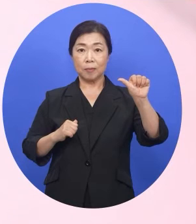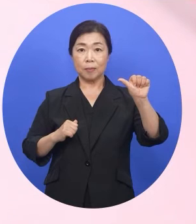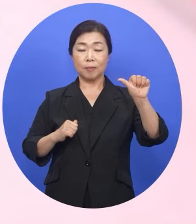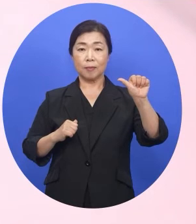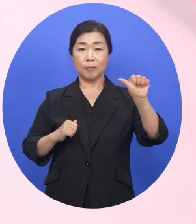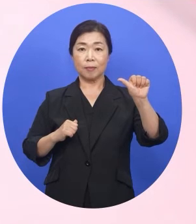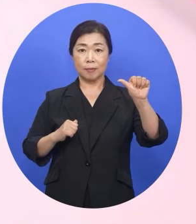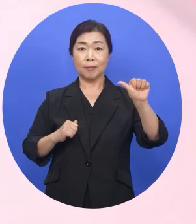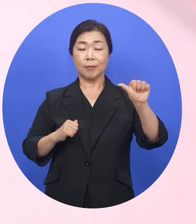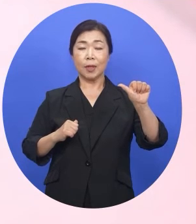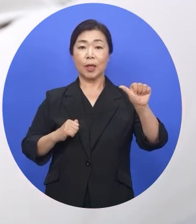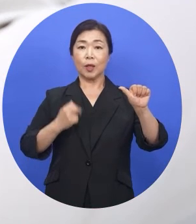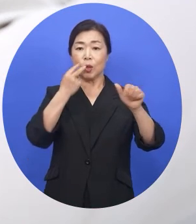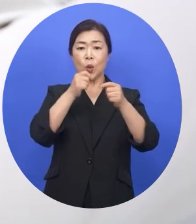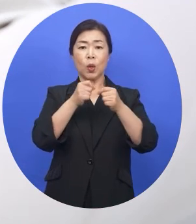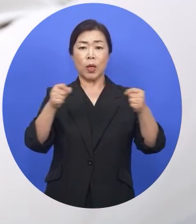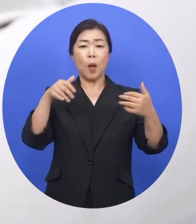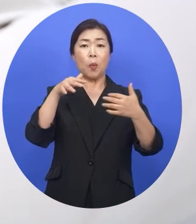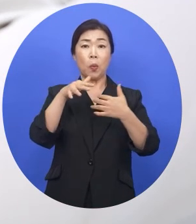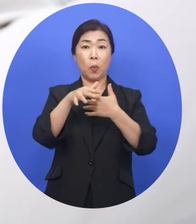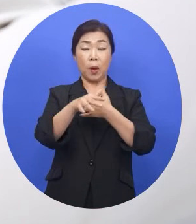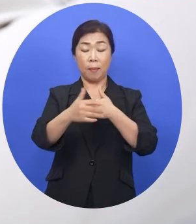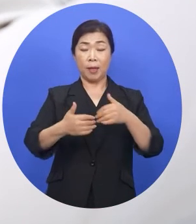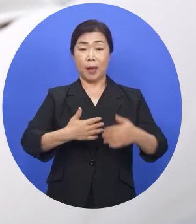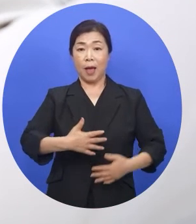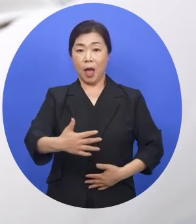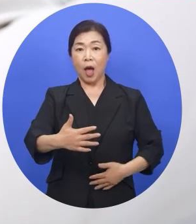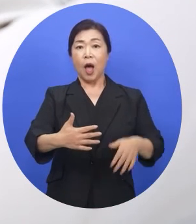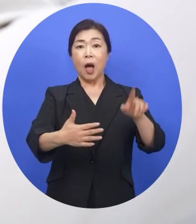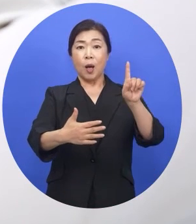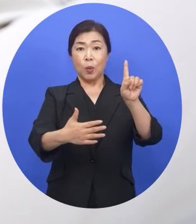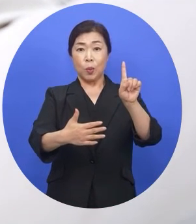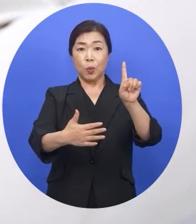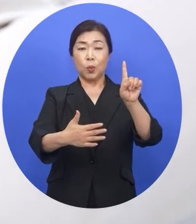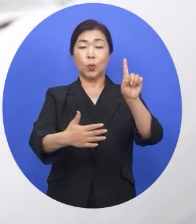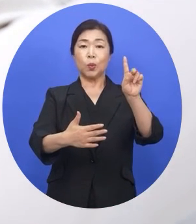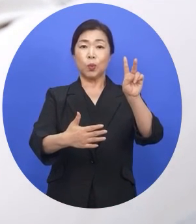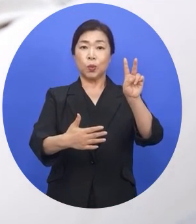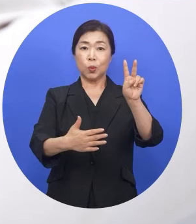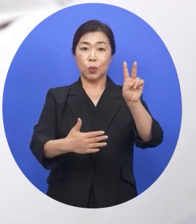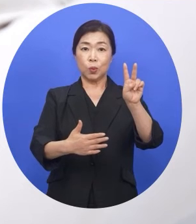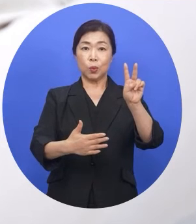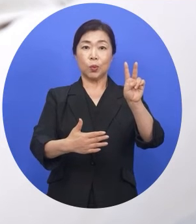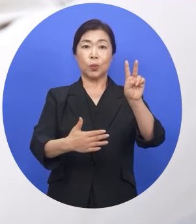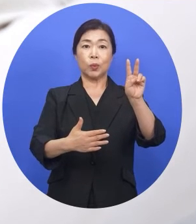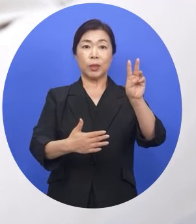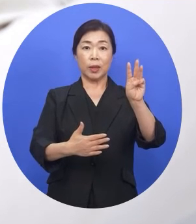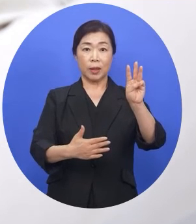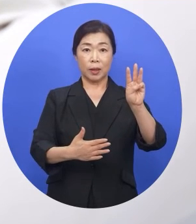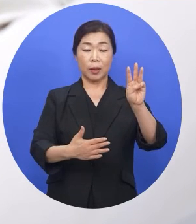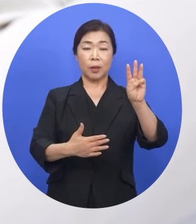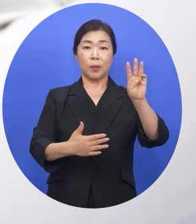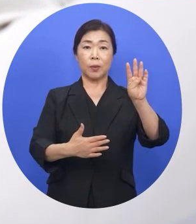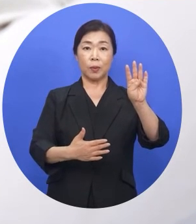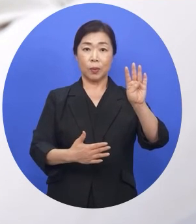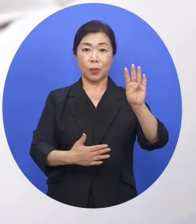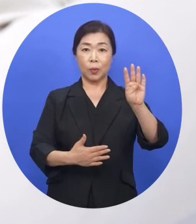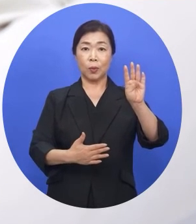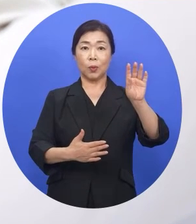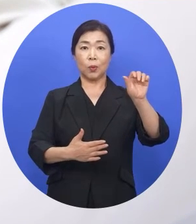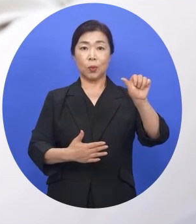다섯. 길게 숨을 내쉽니다. 하나, 둘,